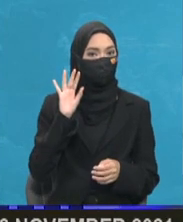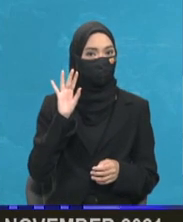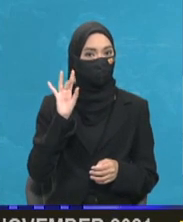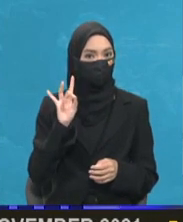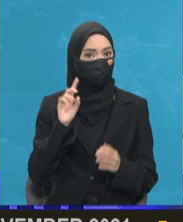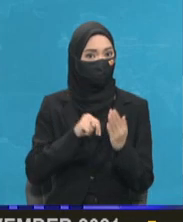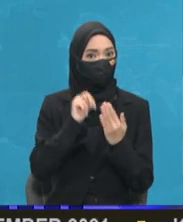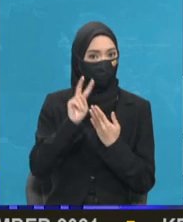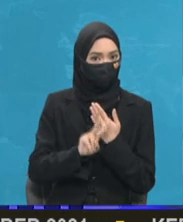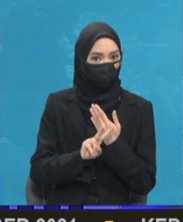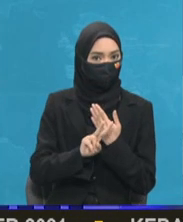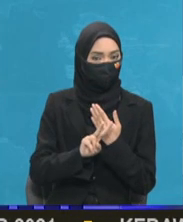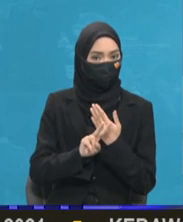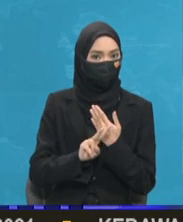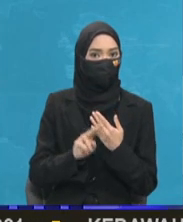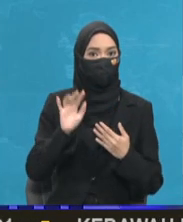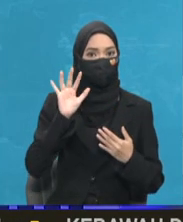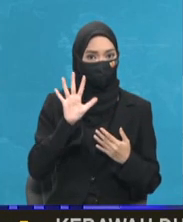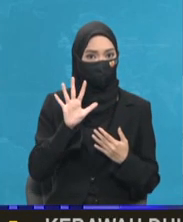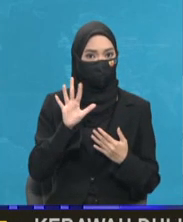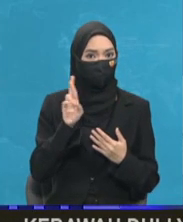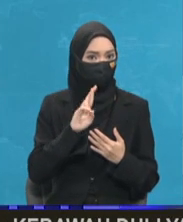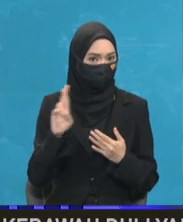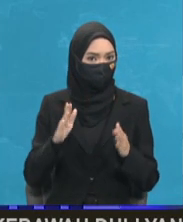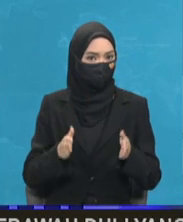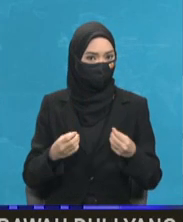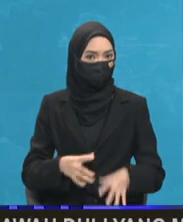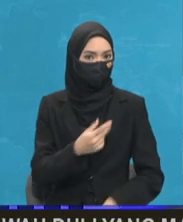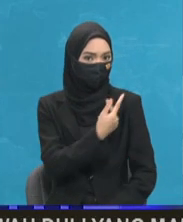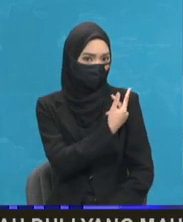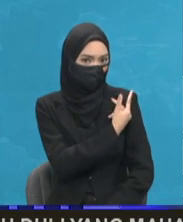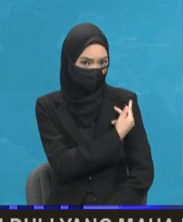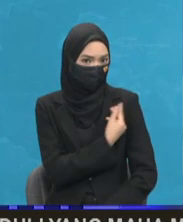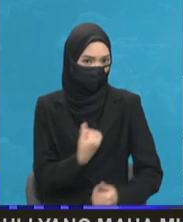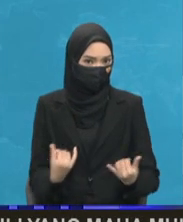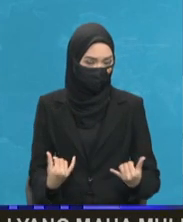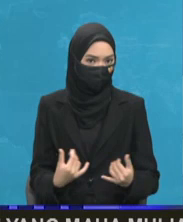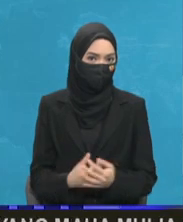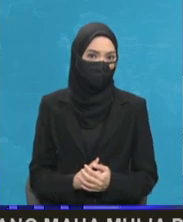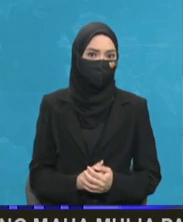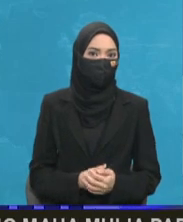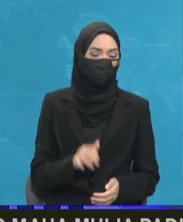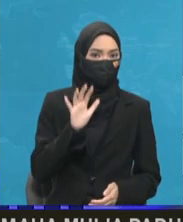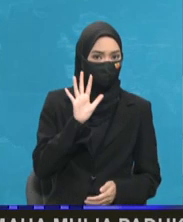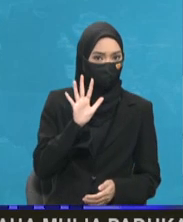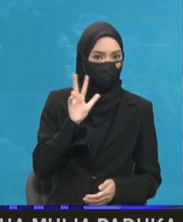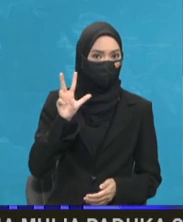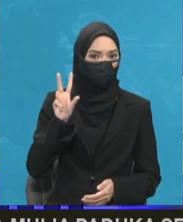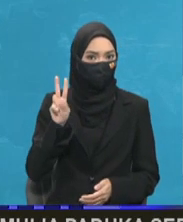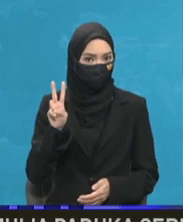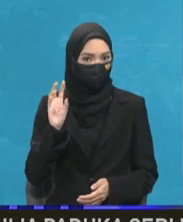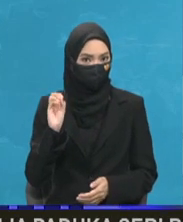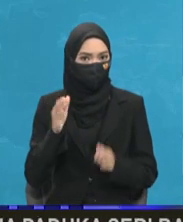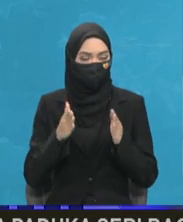sebanyak 5935 orang menerima suntikan vaksin coffee naikin termasuk 5320